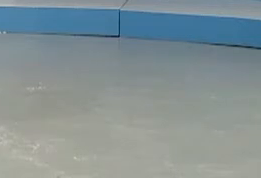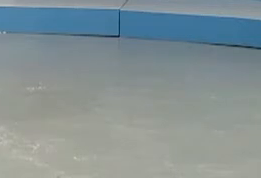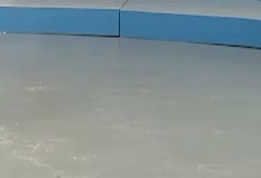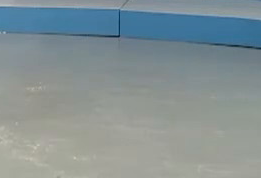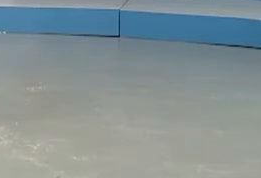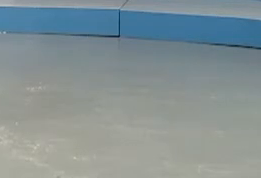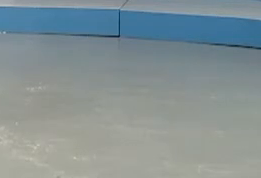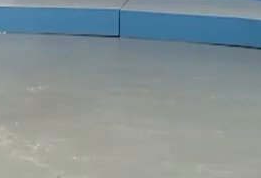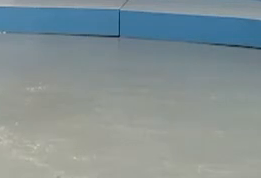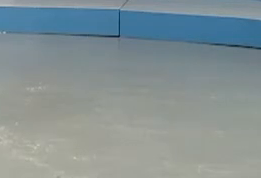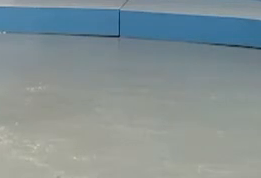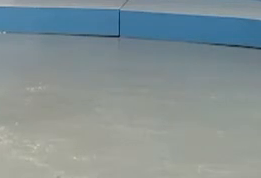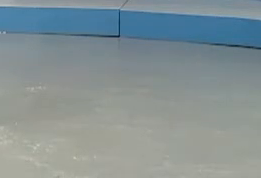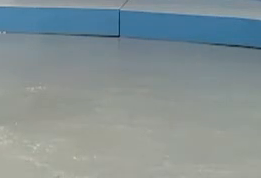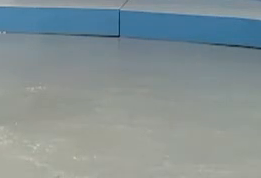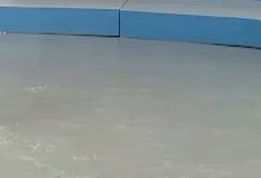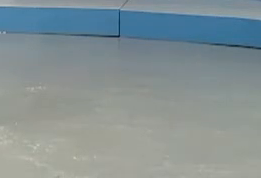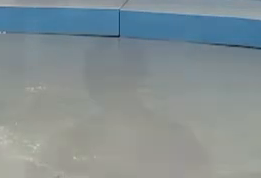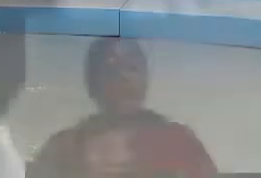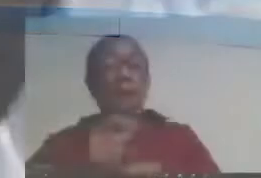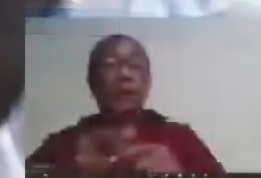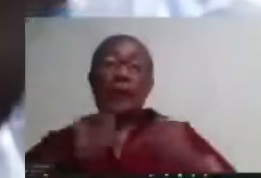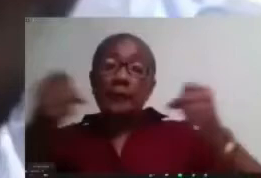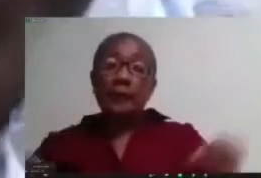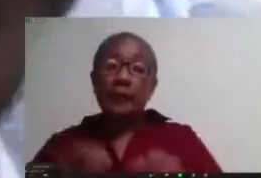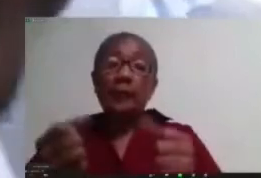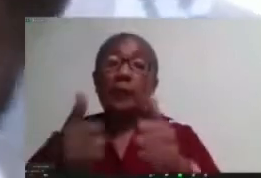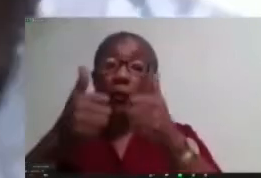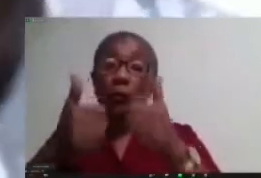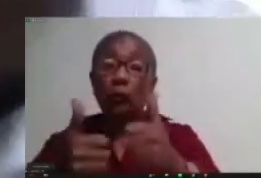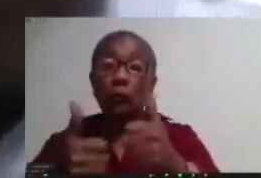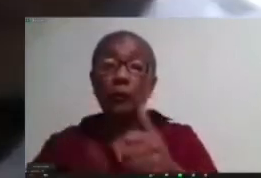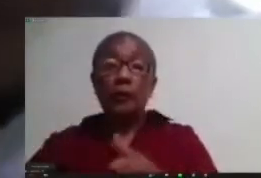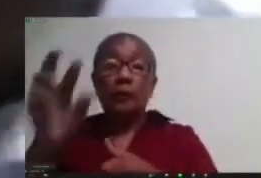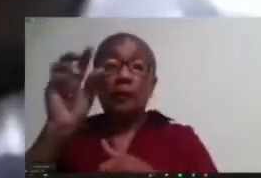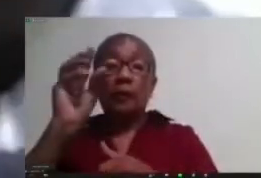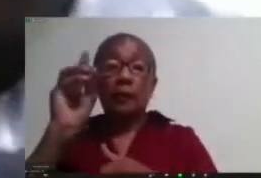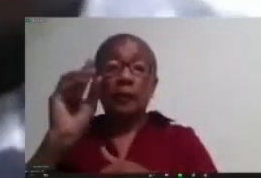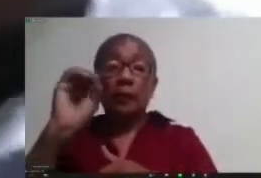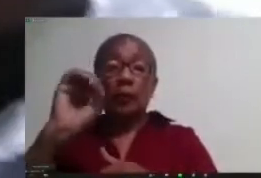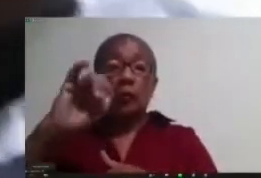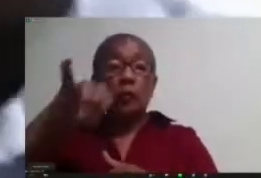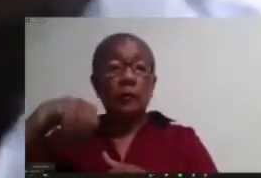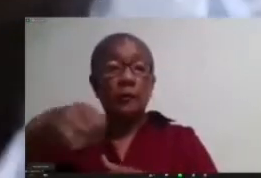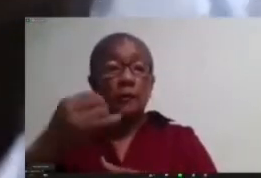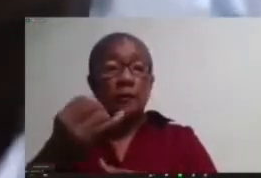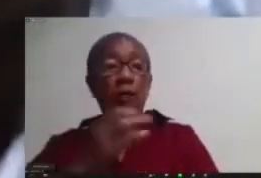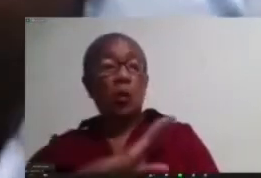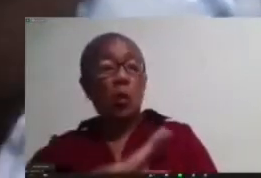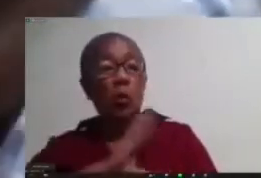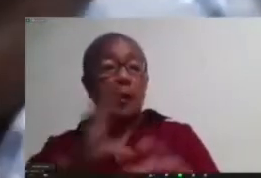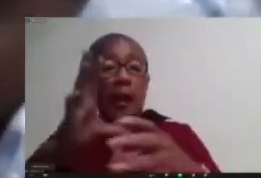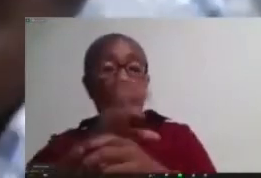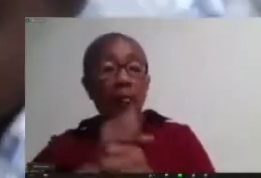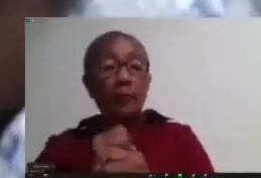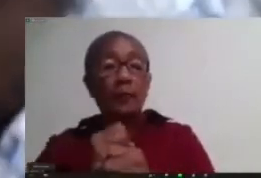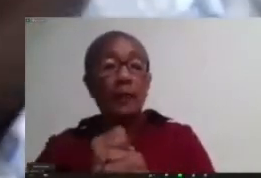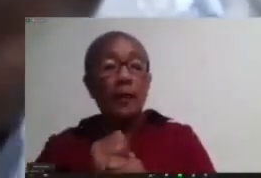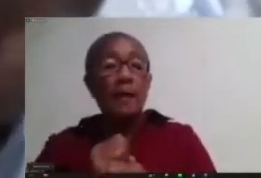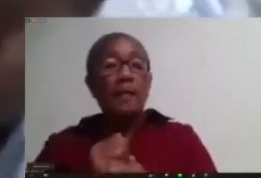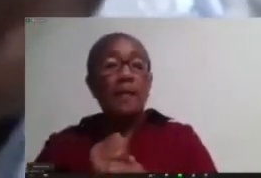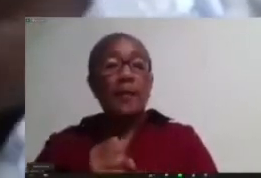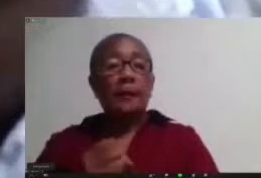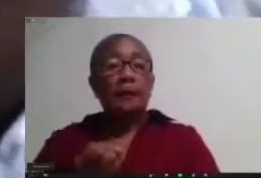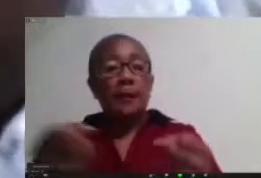criminologen in Suriname. DOD gaat ons ook ondersteunen met prison management. We denken